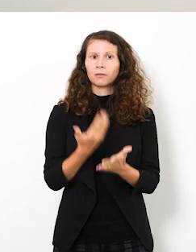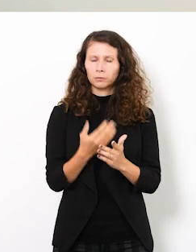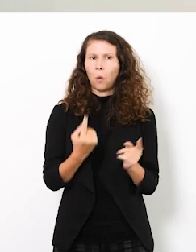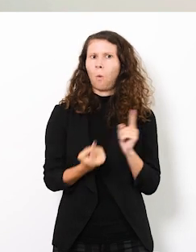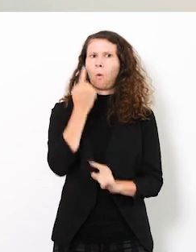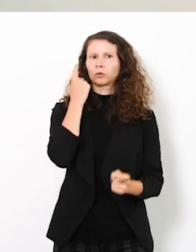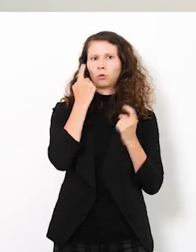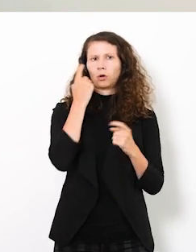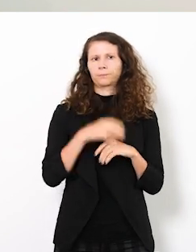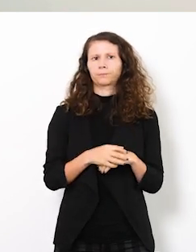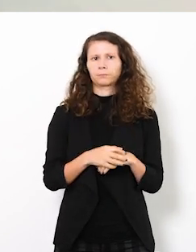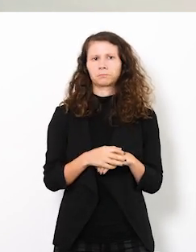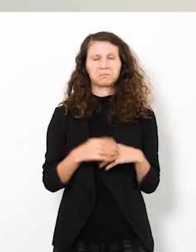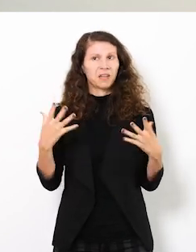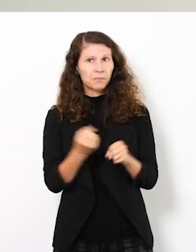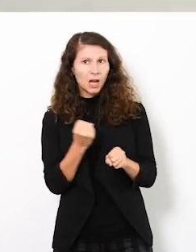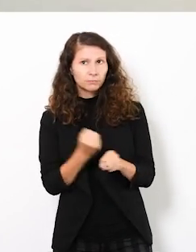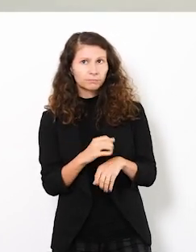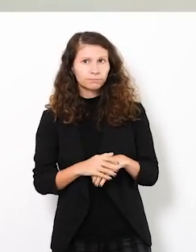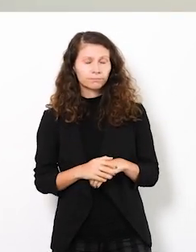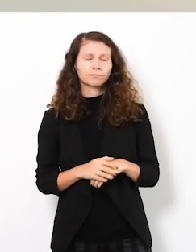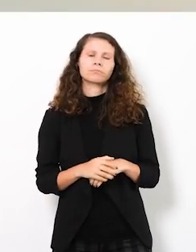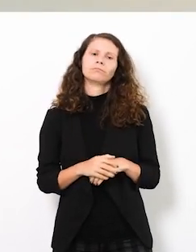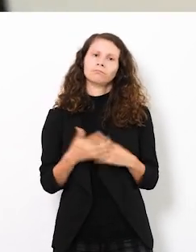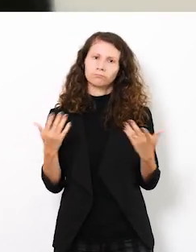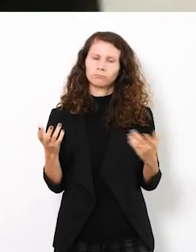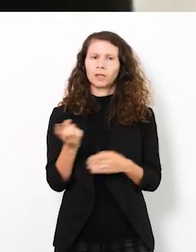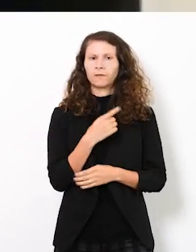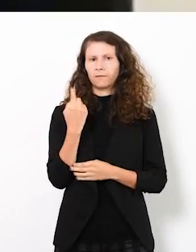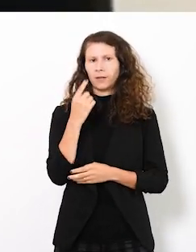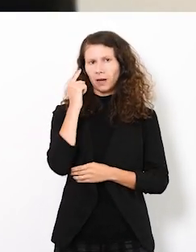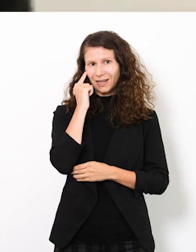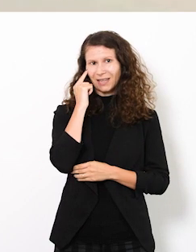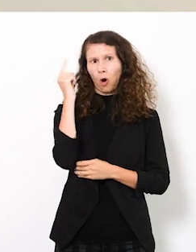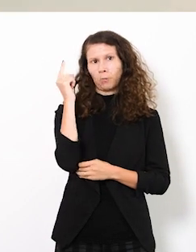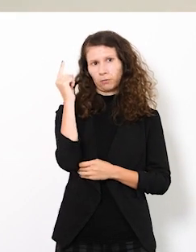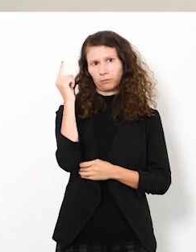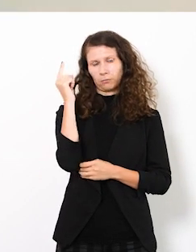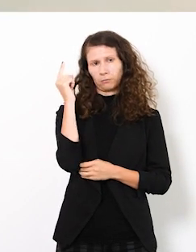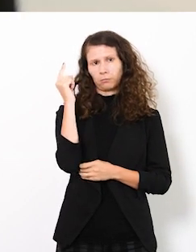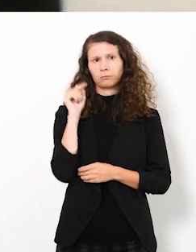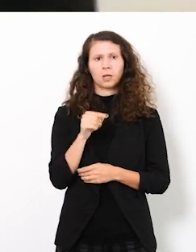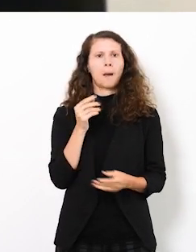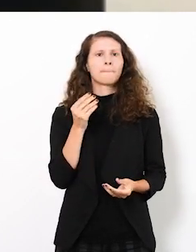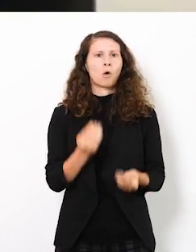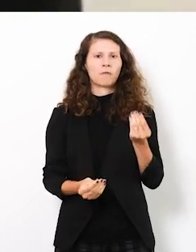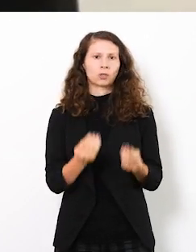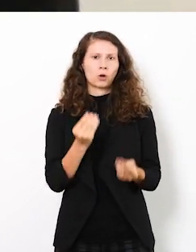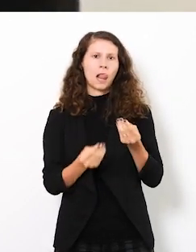Also was tun? Zum einen glauben wir, dass die